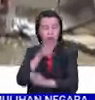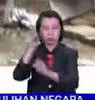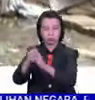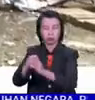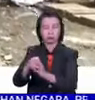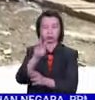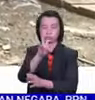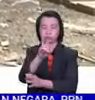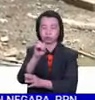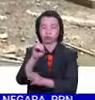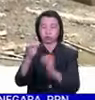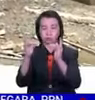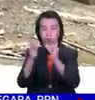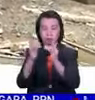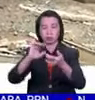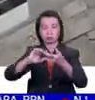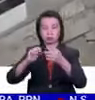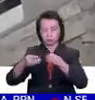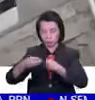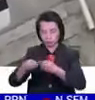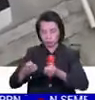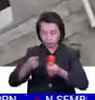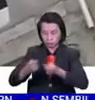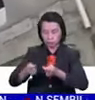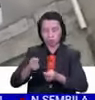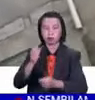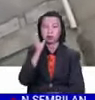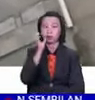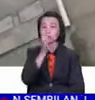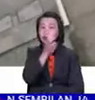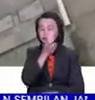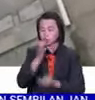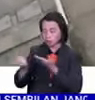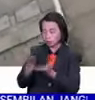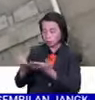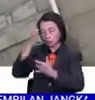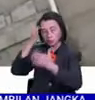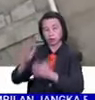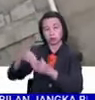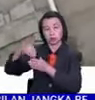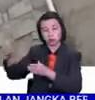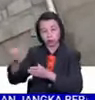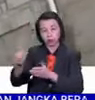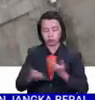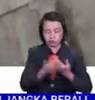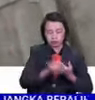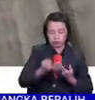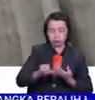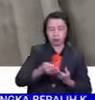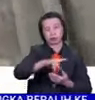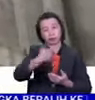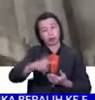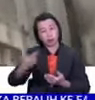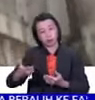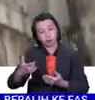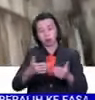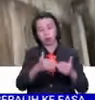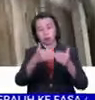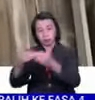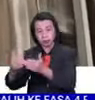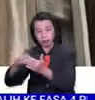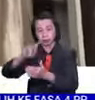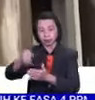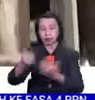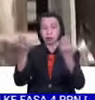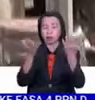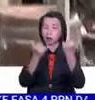76 katil, pejabat pentadbiran, kafeteria, perkhidmatan pesakit luar dan kemudahan awam lain. Penyambungan projek